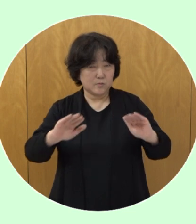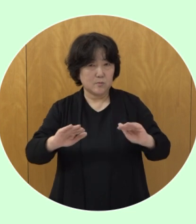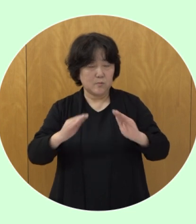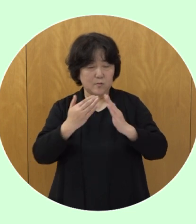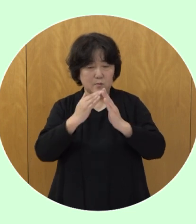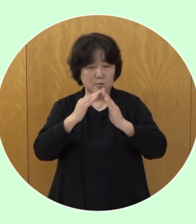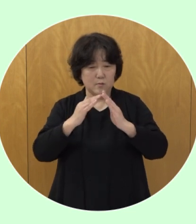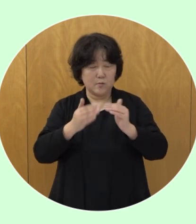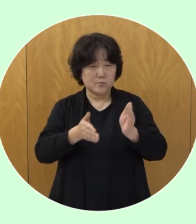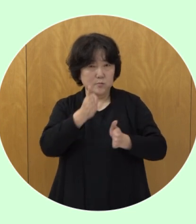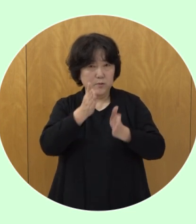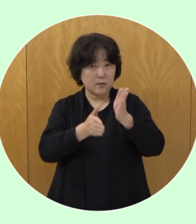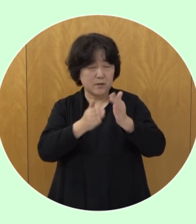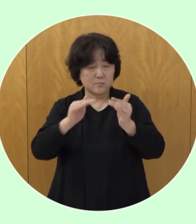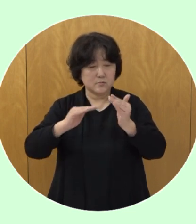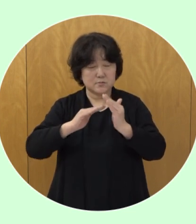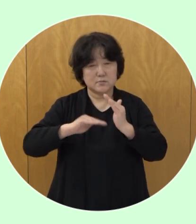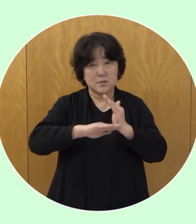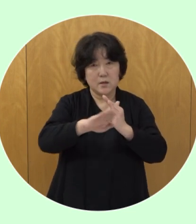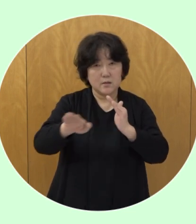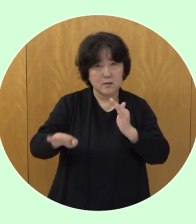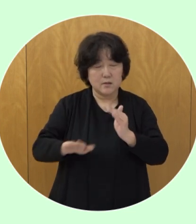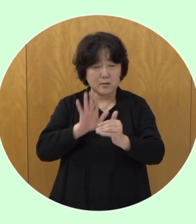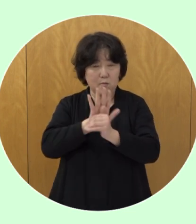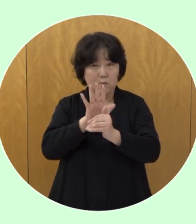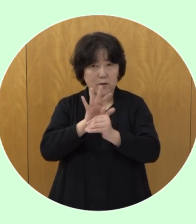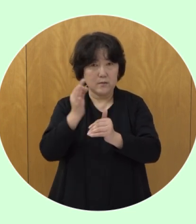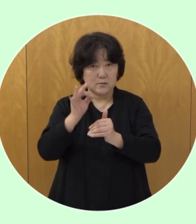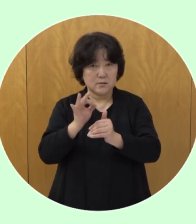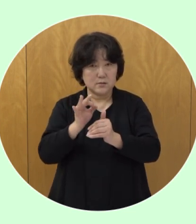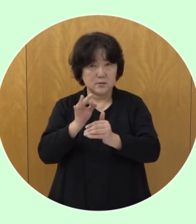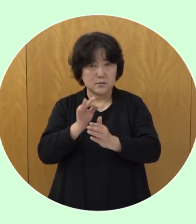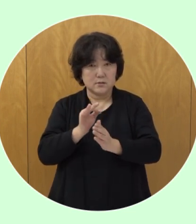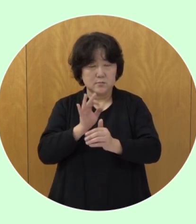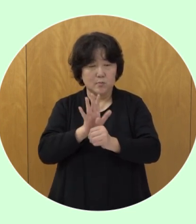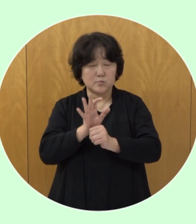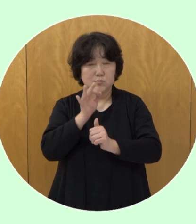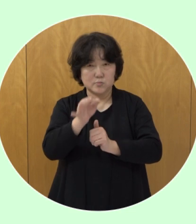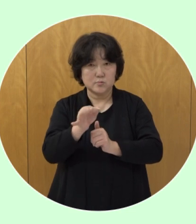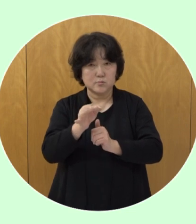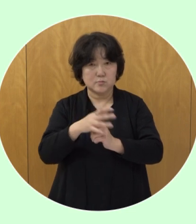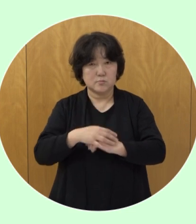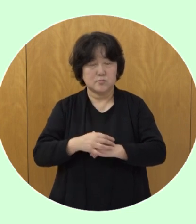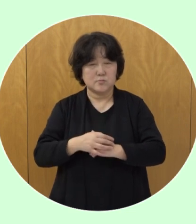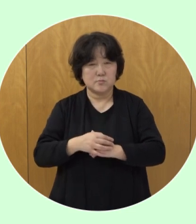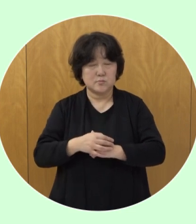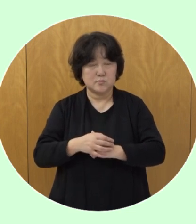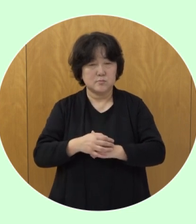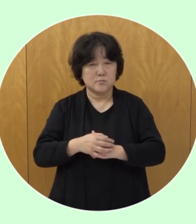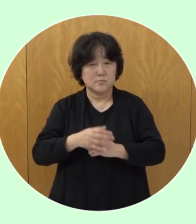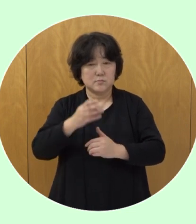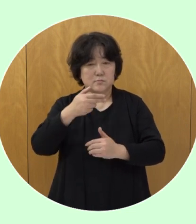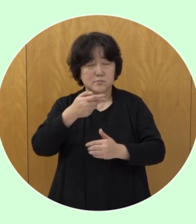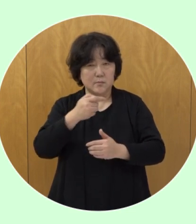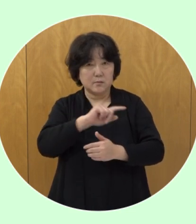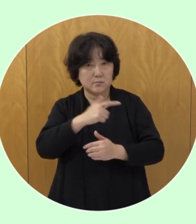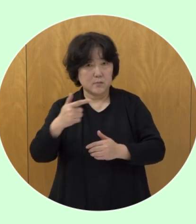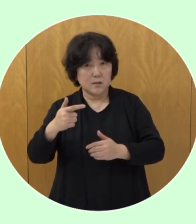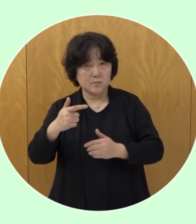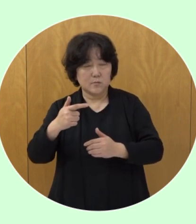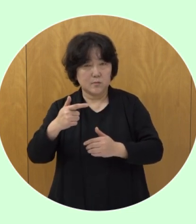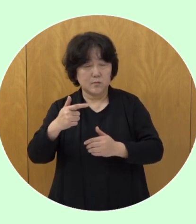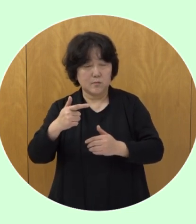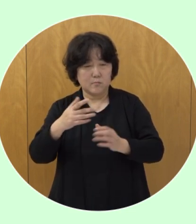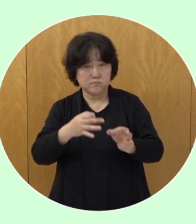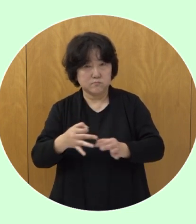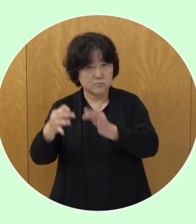し、応援金を給付することで、価格高騰が著しい食料品等の家計への影響を